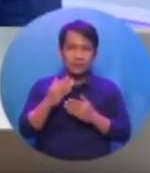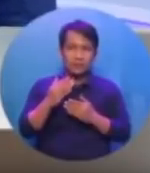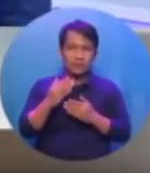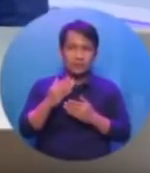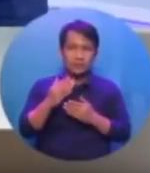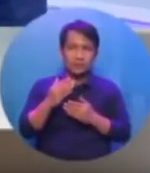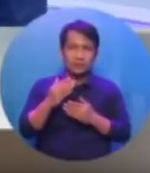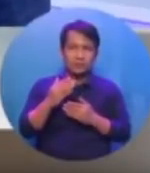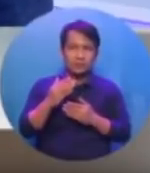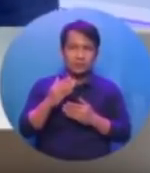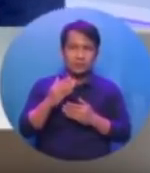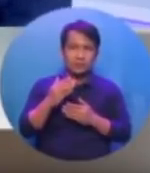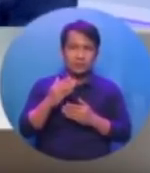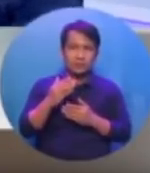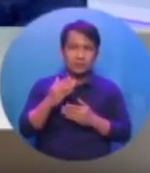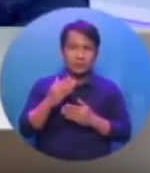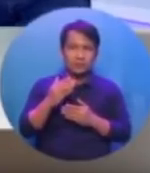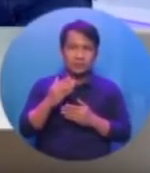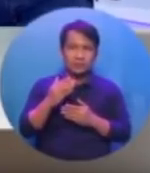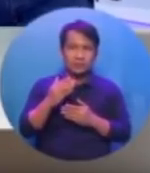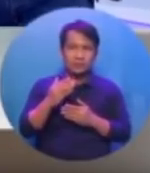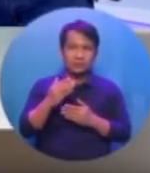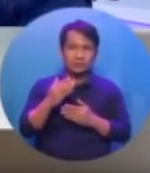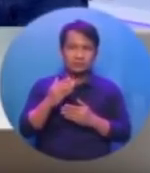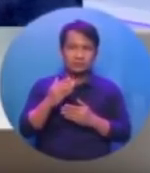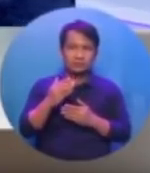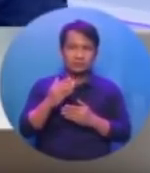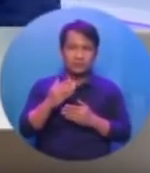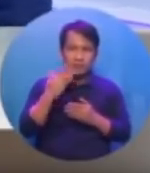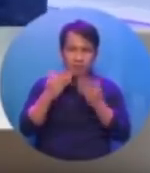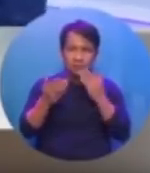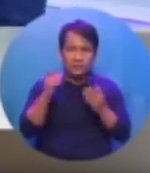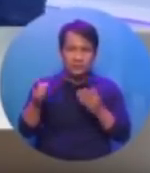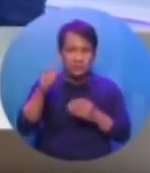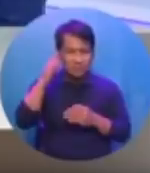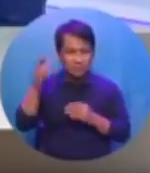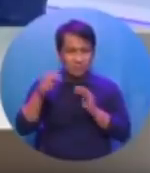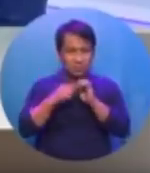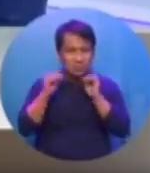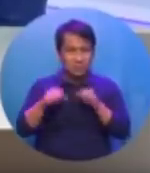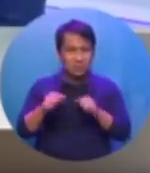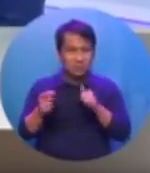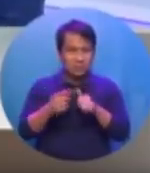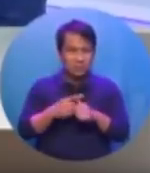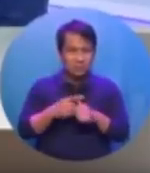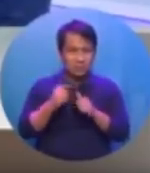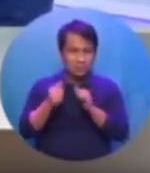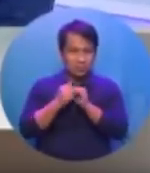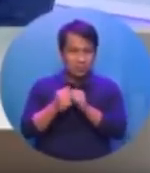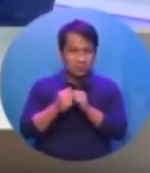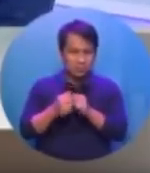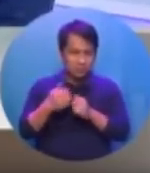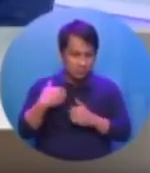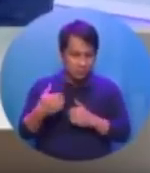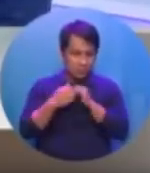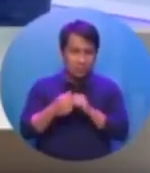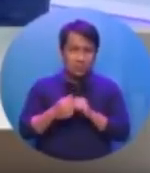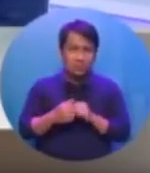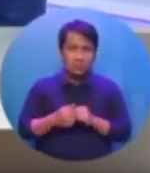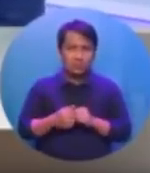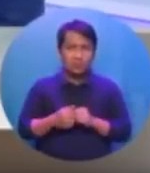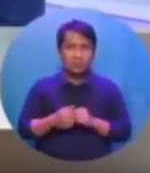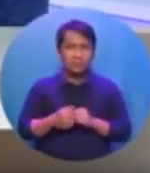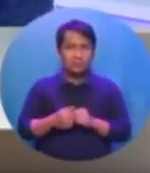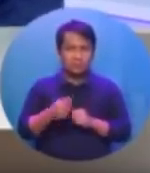Colonel Askasan Ali. Thank you po, Colonel. Yes, sir. Maraming salamat din po. At isa pa po, sir, sasama po namin